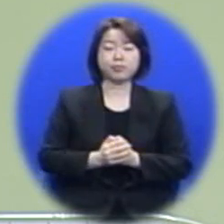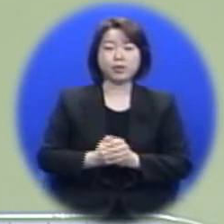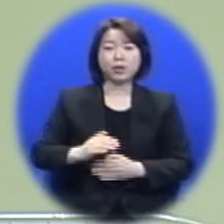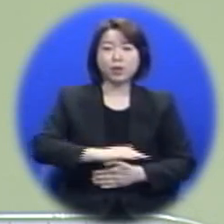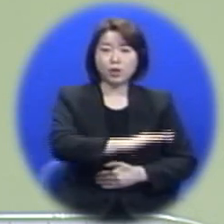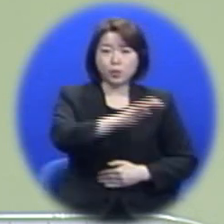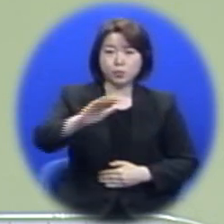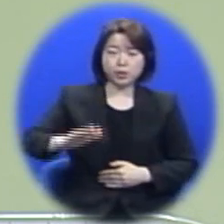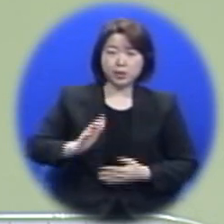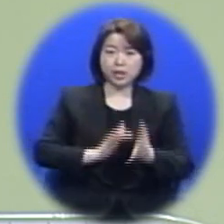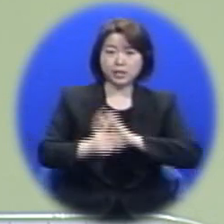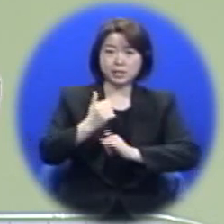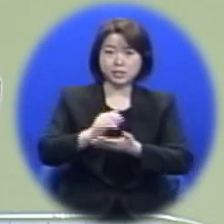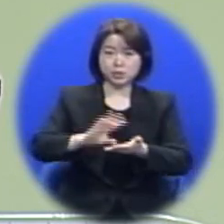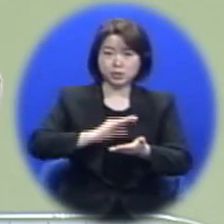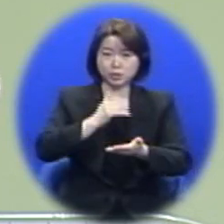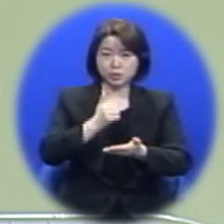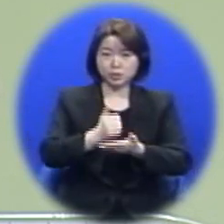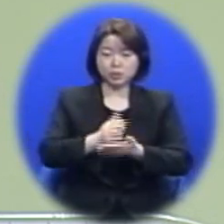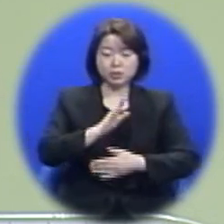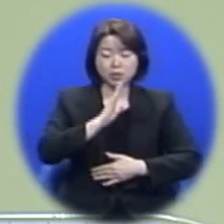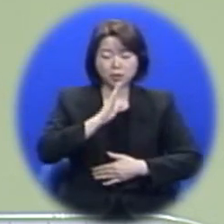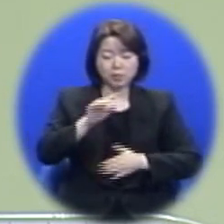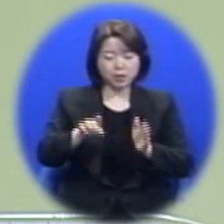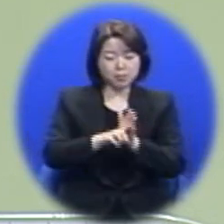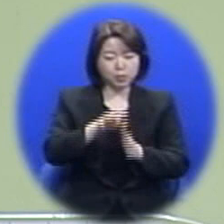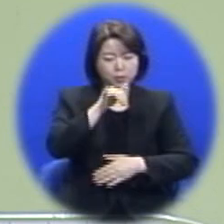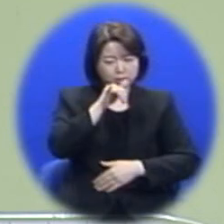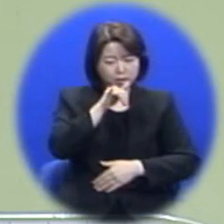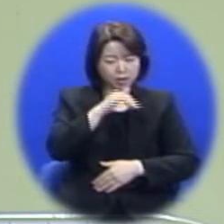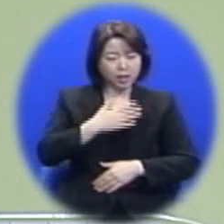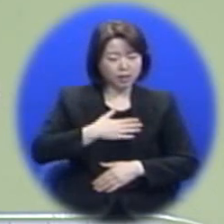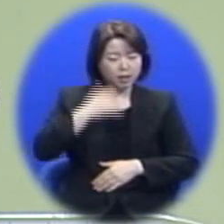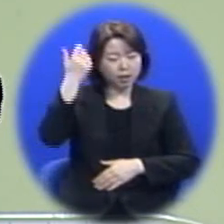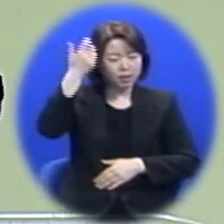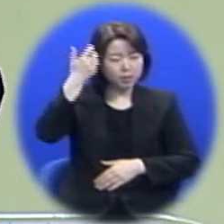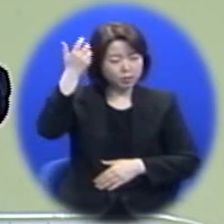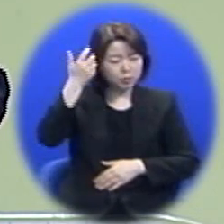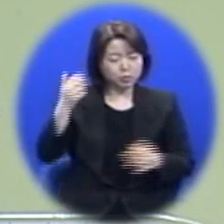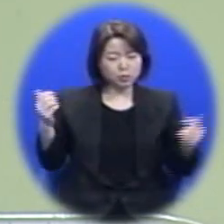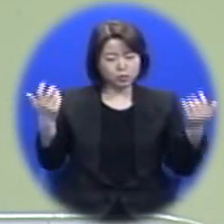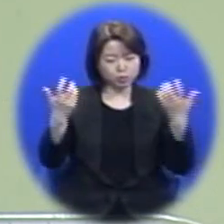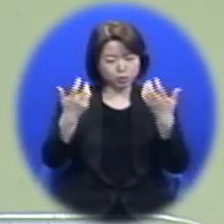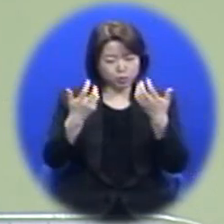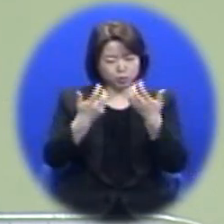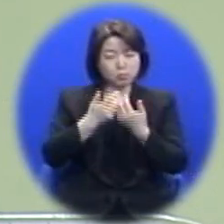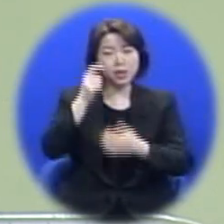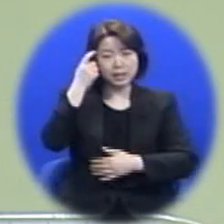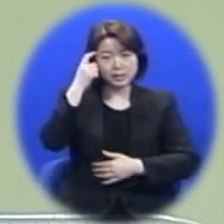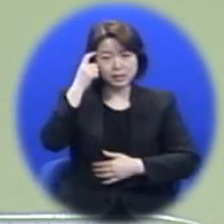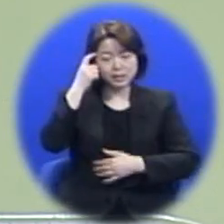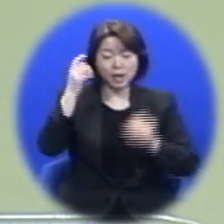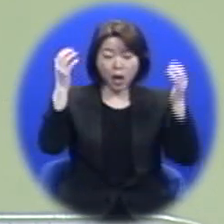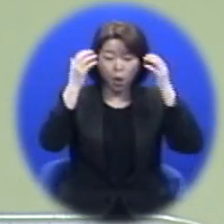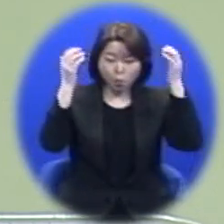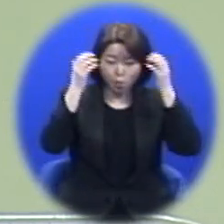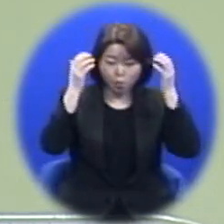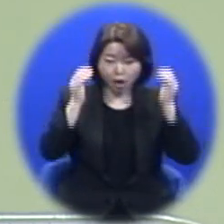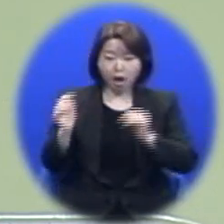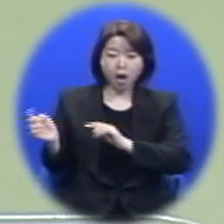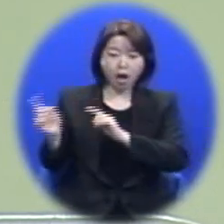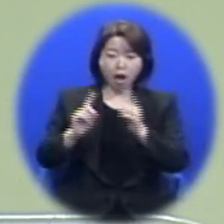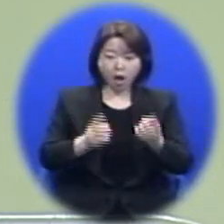믿는지 내가 진짜 영적으로 지금 충만 한지 고난 중앙과 부활 주일을 지 내보내 납니다